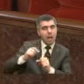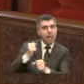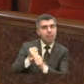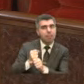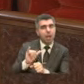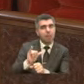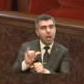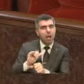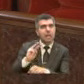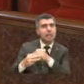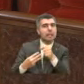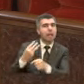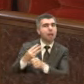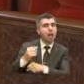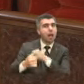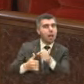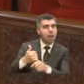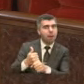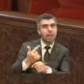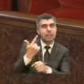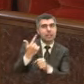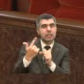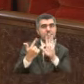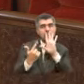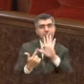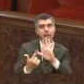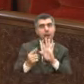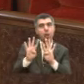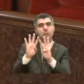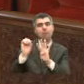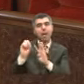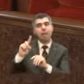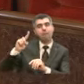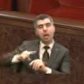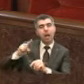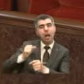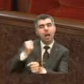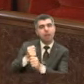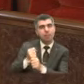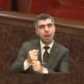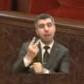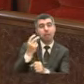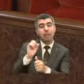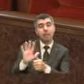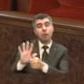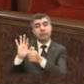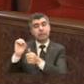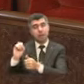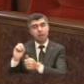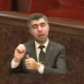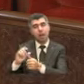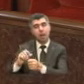سنوات الأخيرة اللي خصها تكون 780 يوم ديال العمل، 260 خلال السنة الأخيرة، هذه